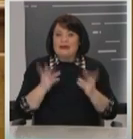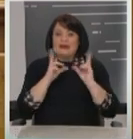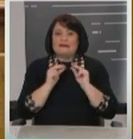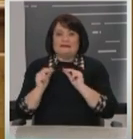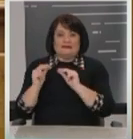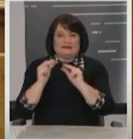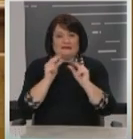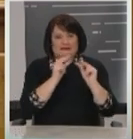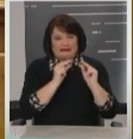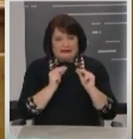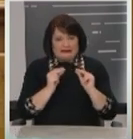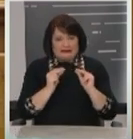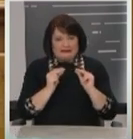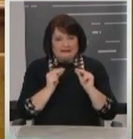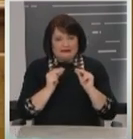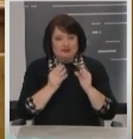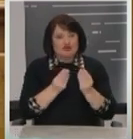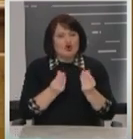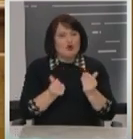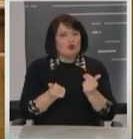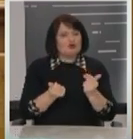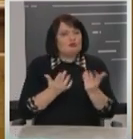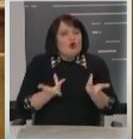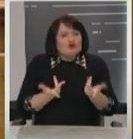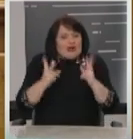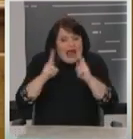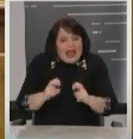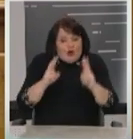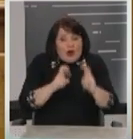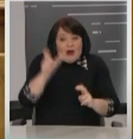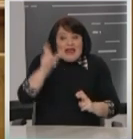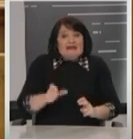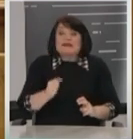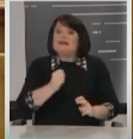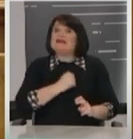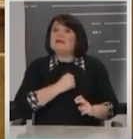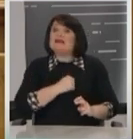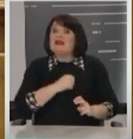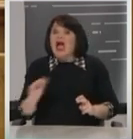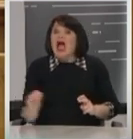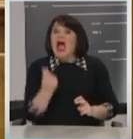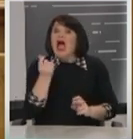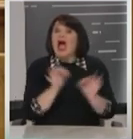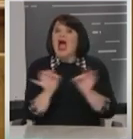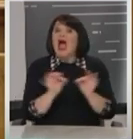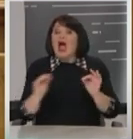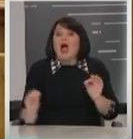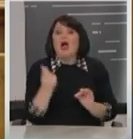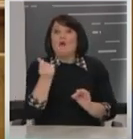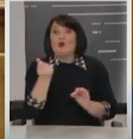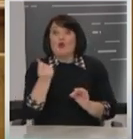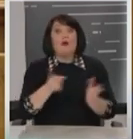συζήτηση περί μηχανισμών ελέγχου, ποια είναι η θέση σας για τον θεσμό του Ποθενέσχης?